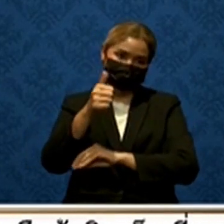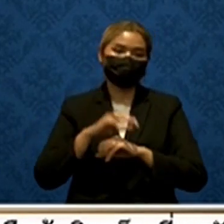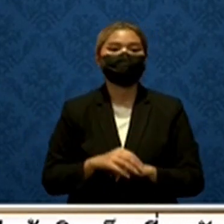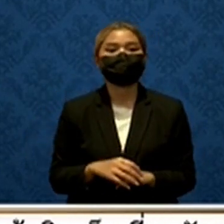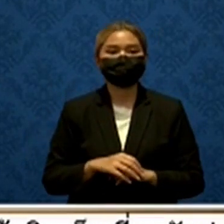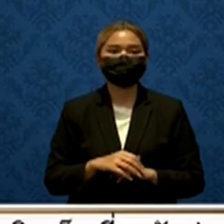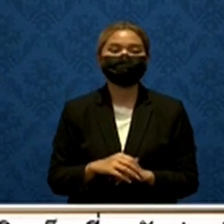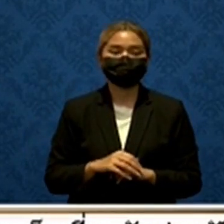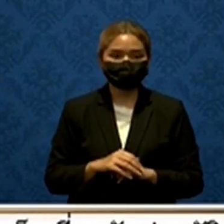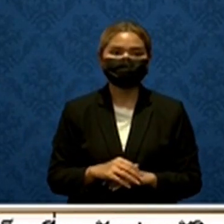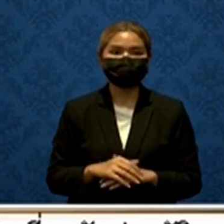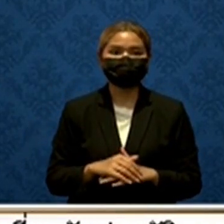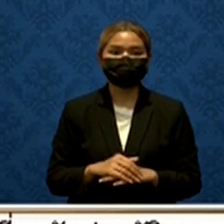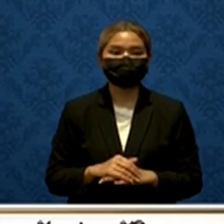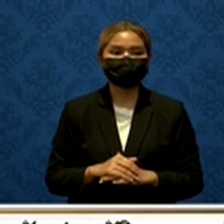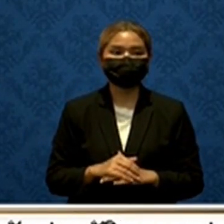-Win Model